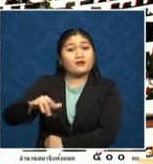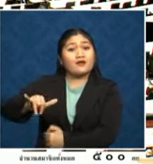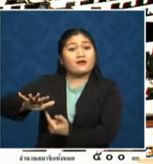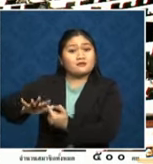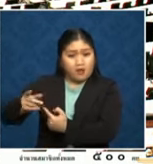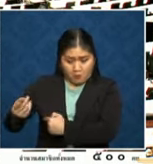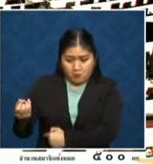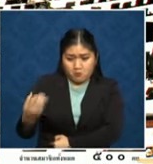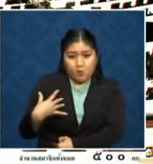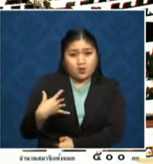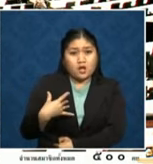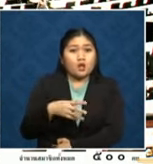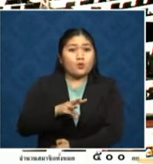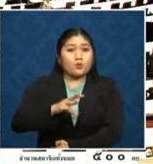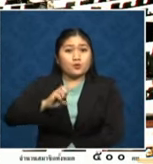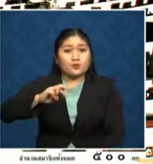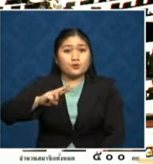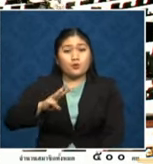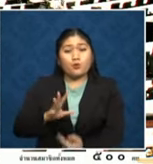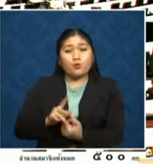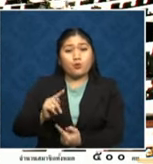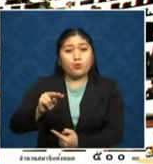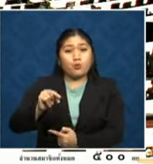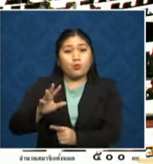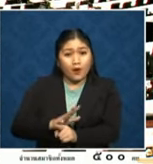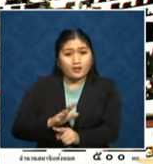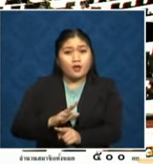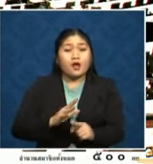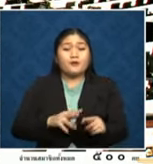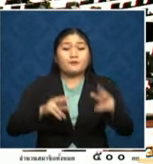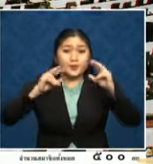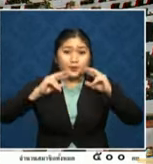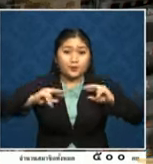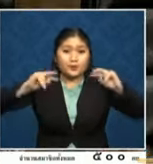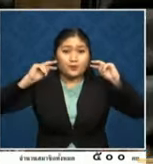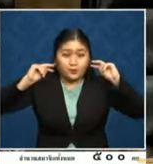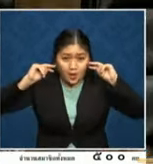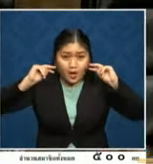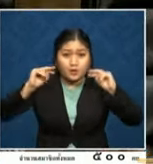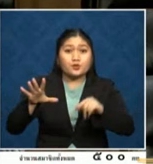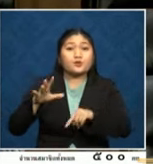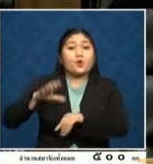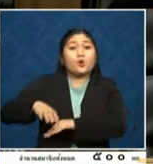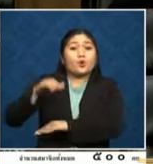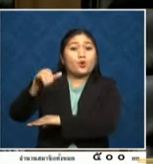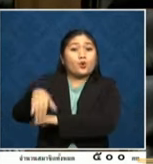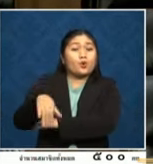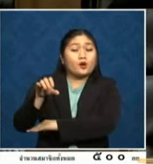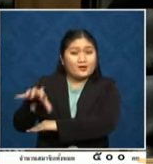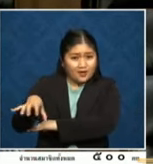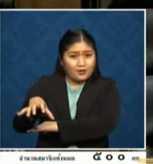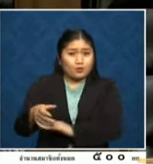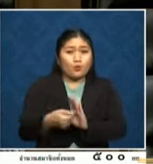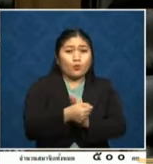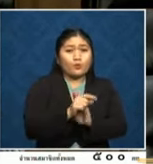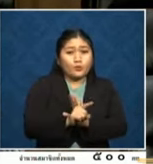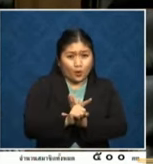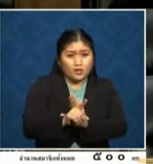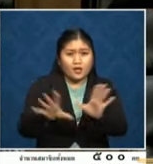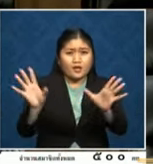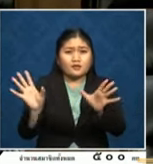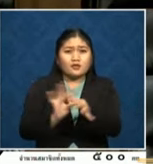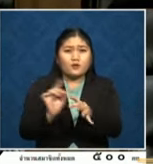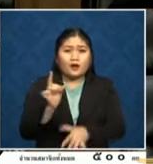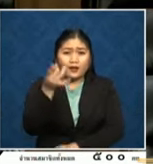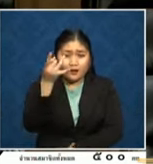แหวและนายวีรวัฒน์วงศ์ศรีรักษานายกเทศบาลตำบลเชียงแหวอำเภอกุมภาวะปีจังหวัดอุดรธานีเกี่ยวกับปัญหา